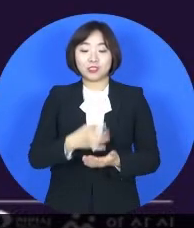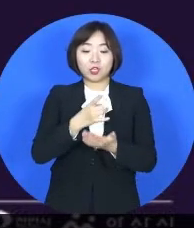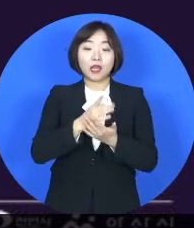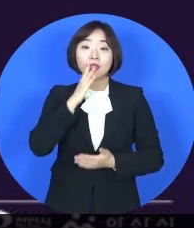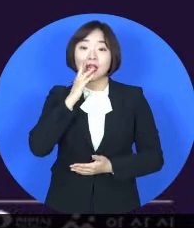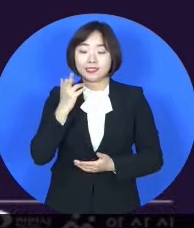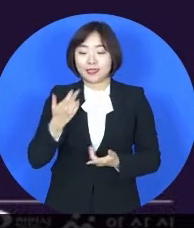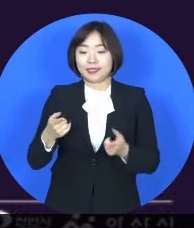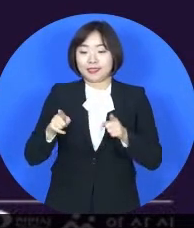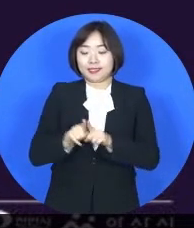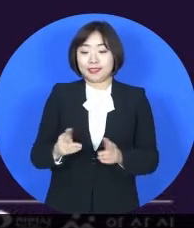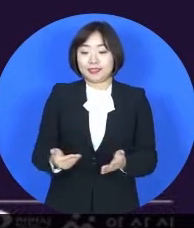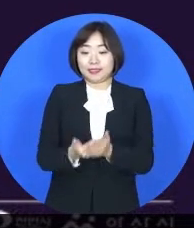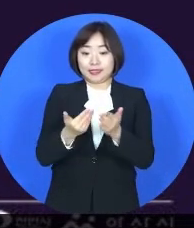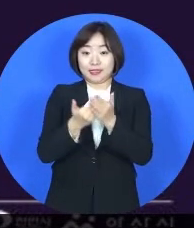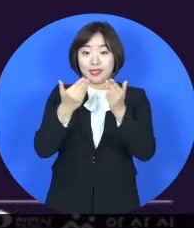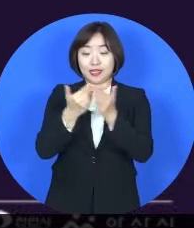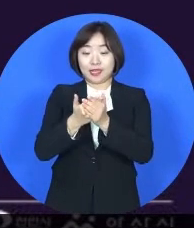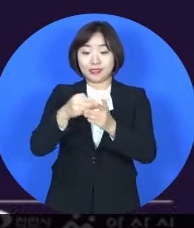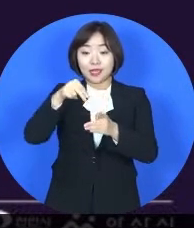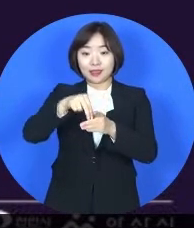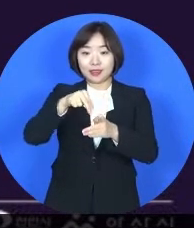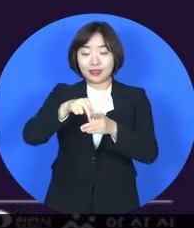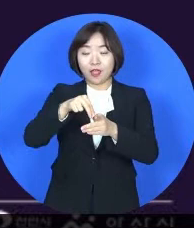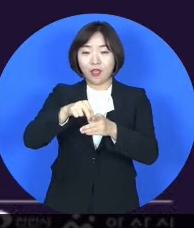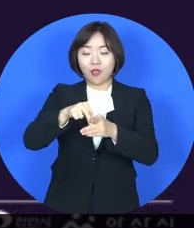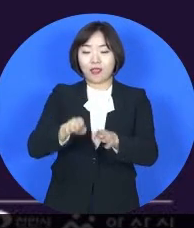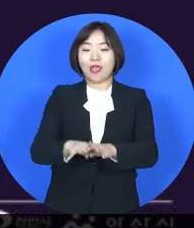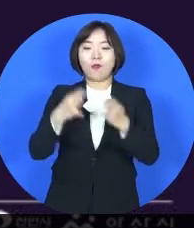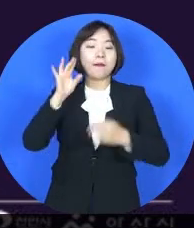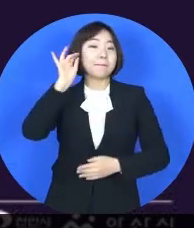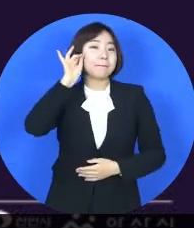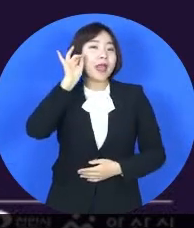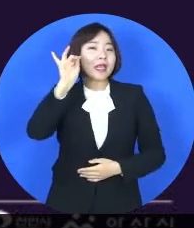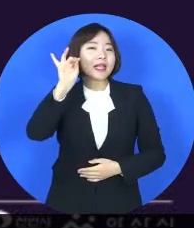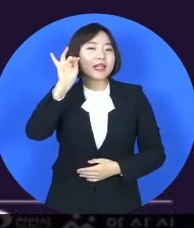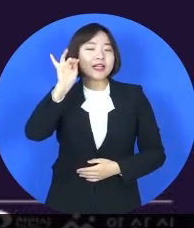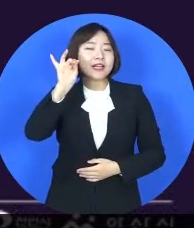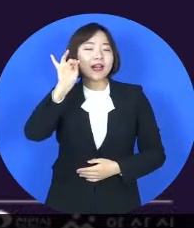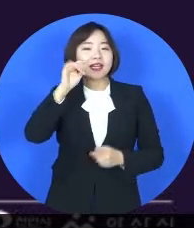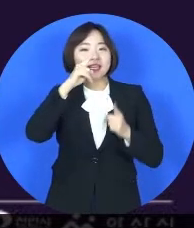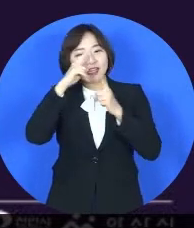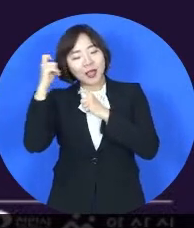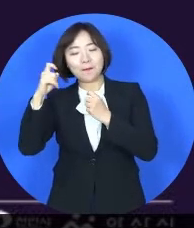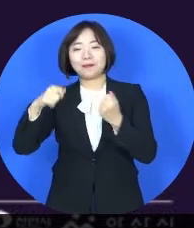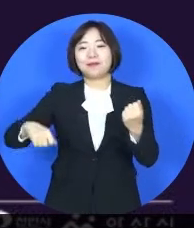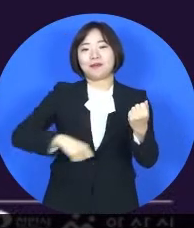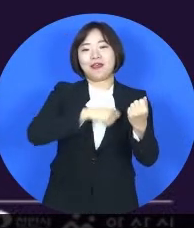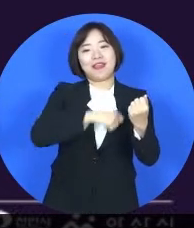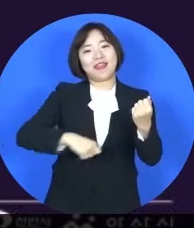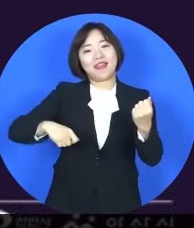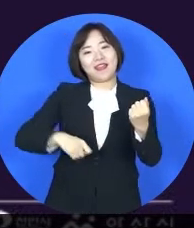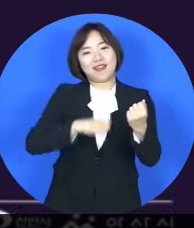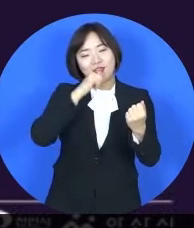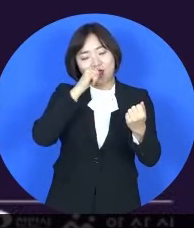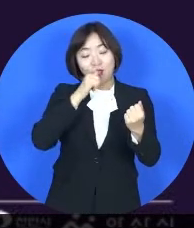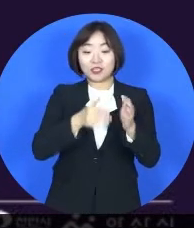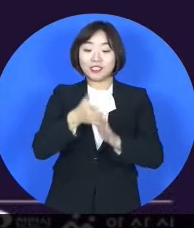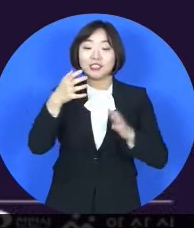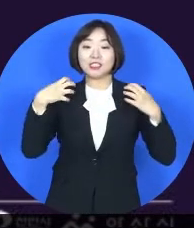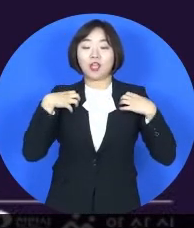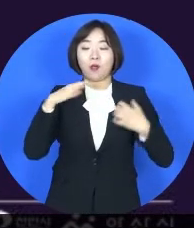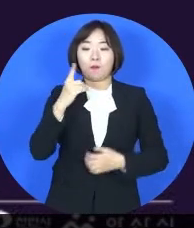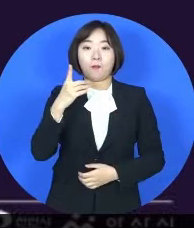천안아산 상생협력센터 개관 100일을 맞아 100일 개관 기념음악회를 개최합니다. 음악회는